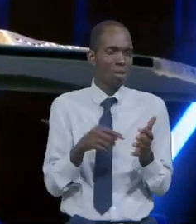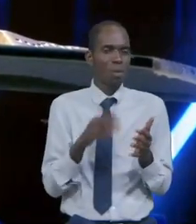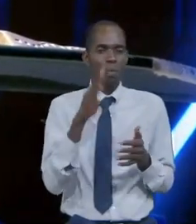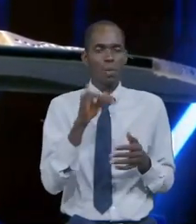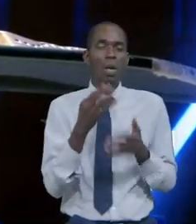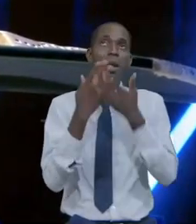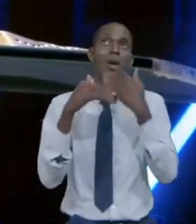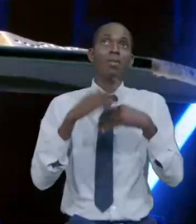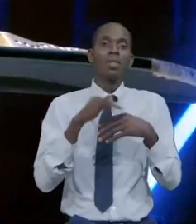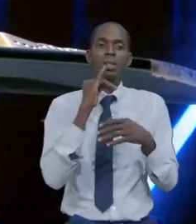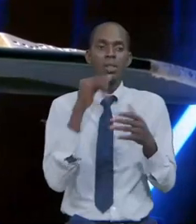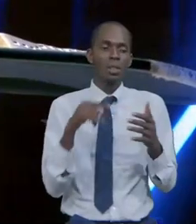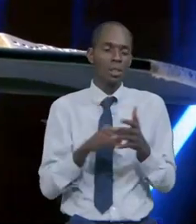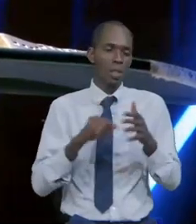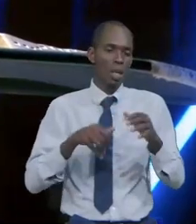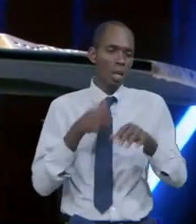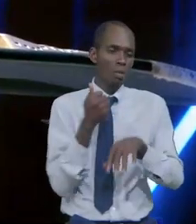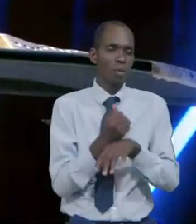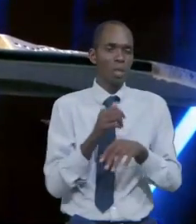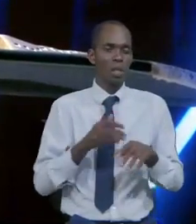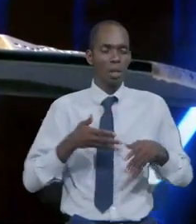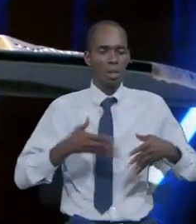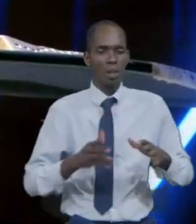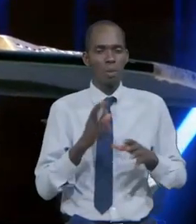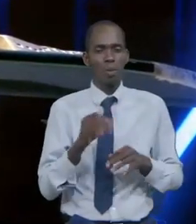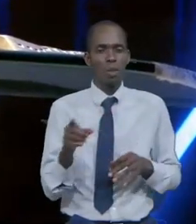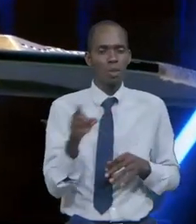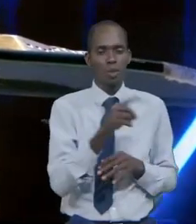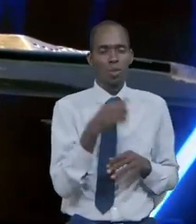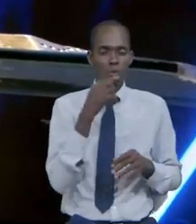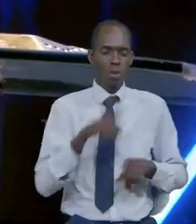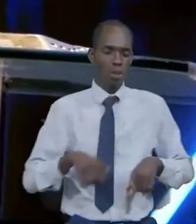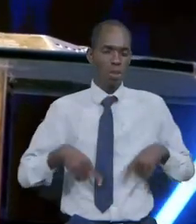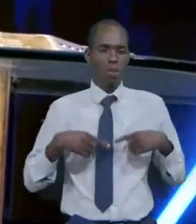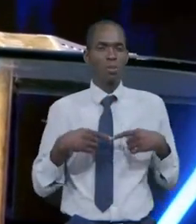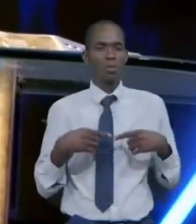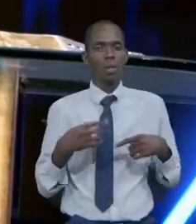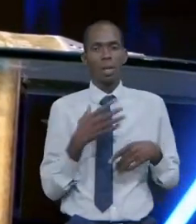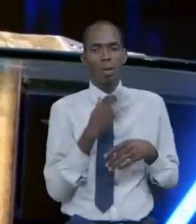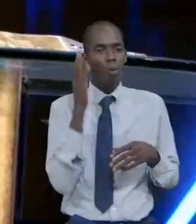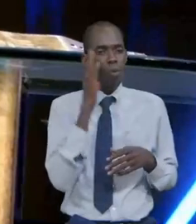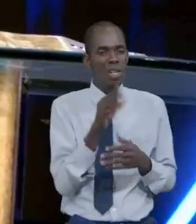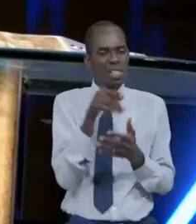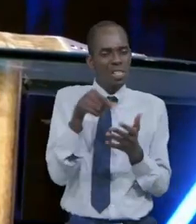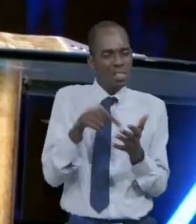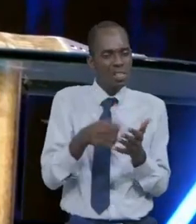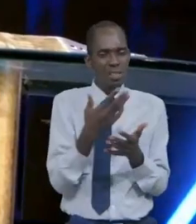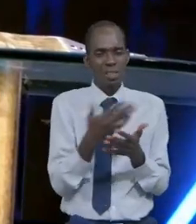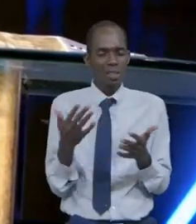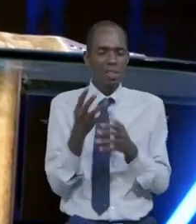approuvé par vous qui vivez avec Christ et vous étiez avec le face à face? Est-ce que ceci sera